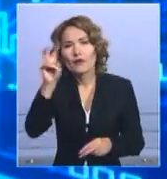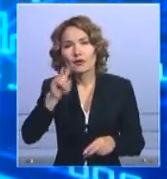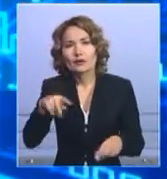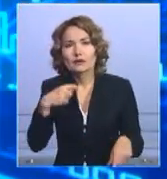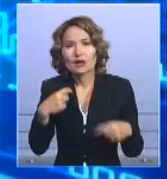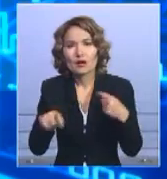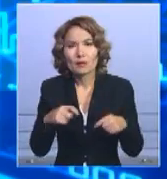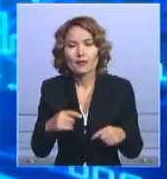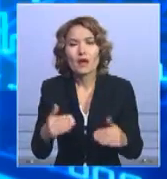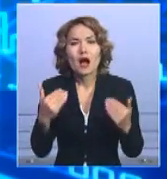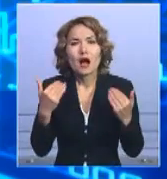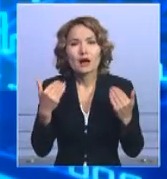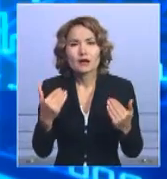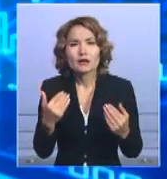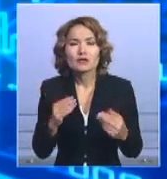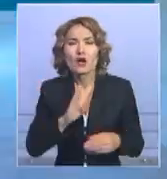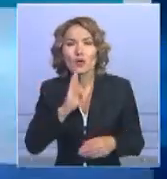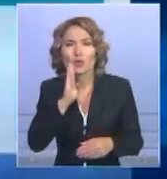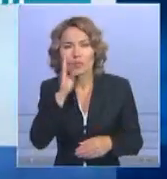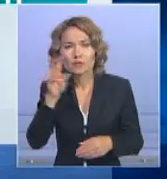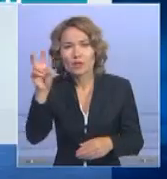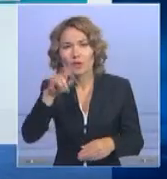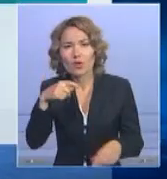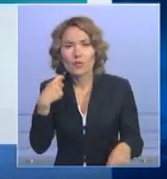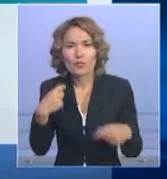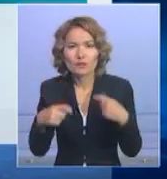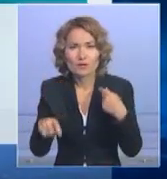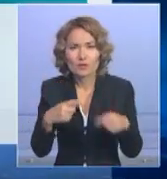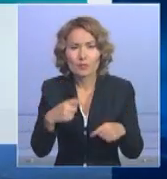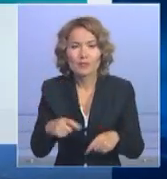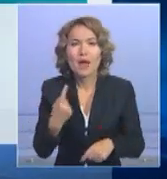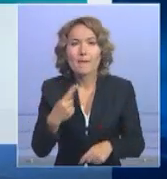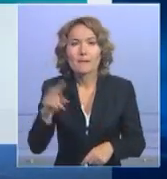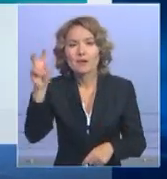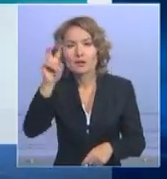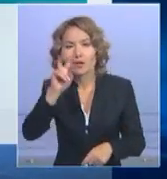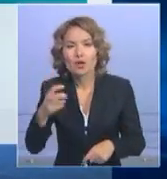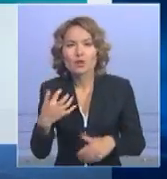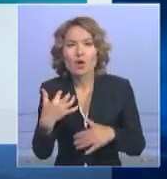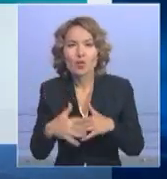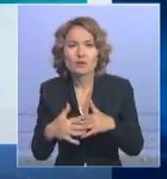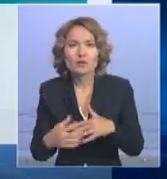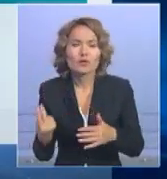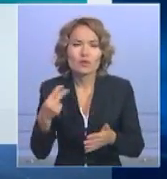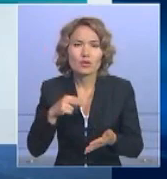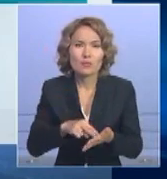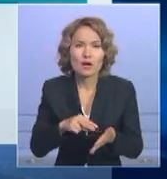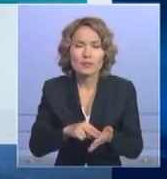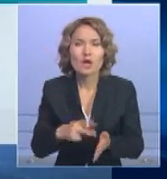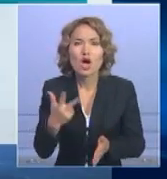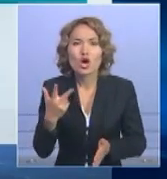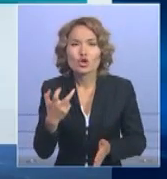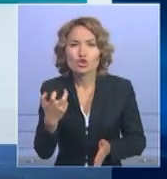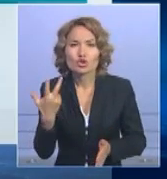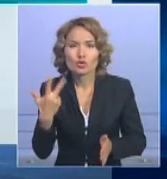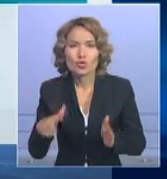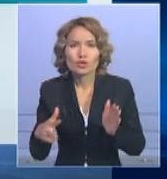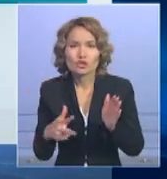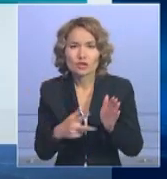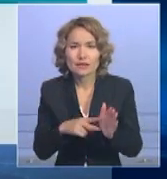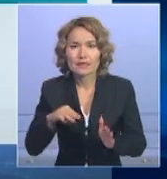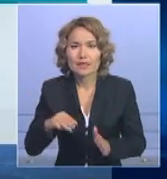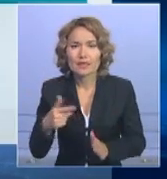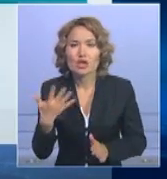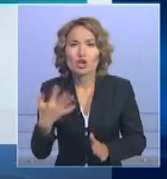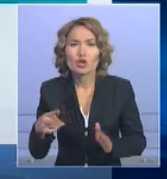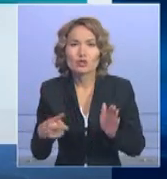тоқтала кетейік. Қазақстан қор биржасындағы таңертеңгі және күндізгі сессияның қорытындысы бойынша доллардың орташа бағамы